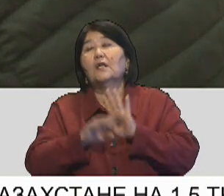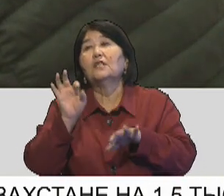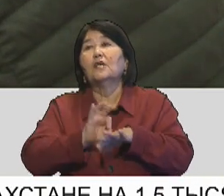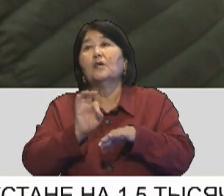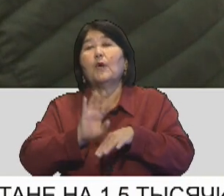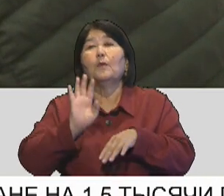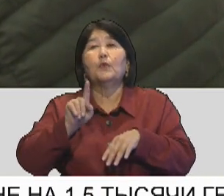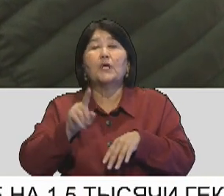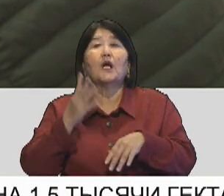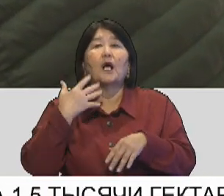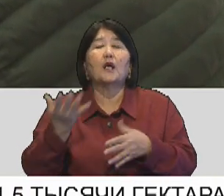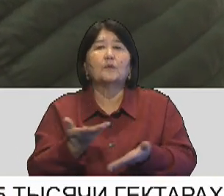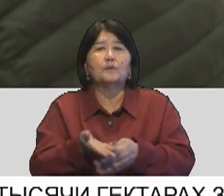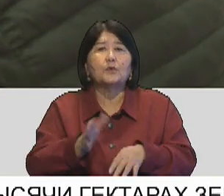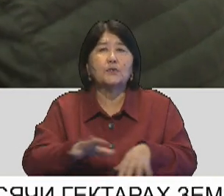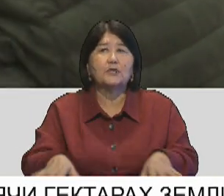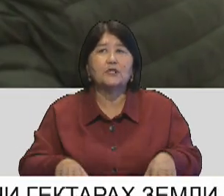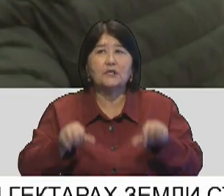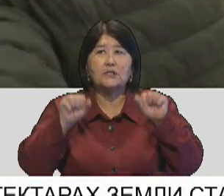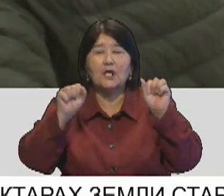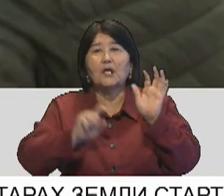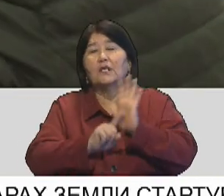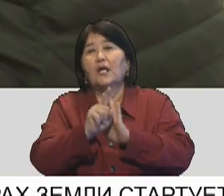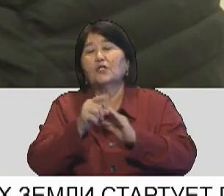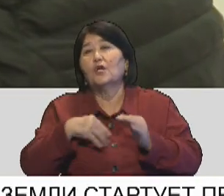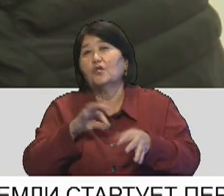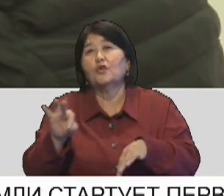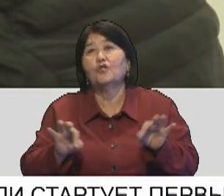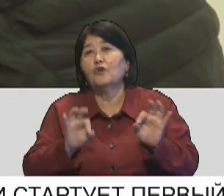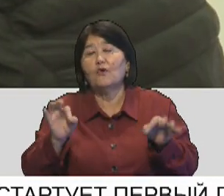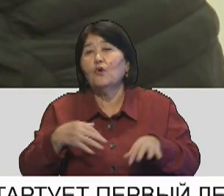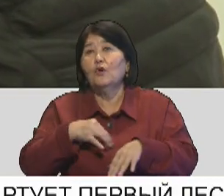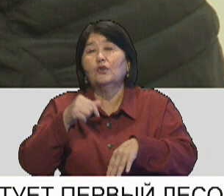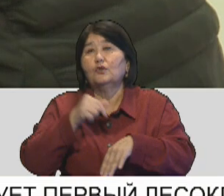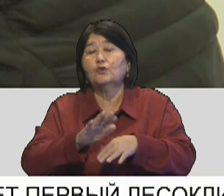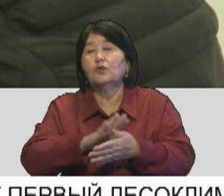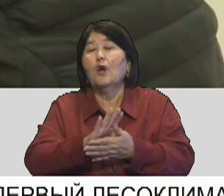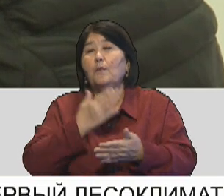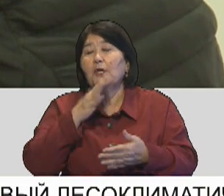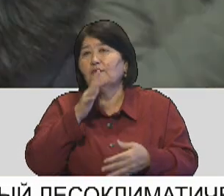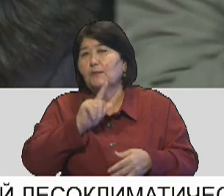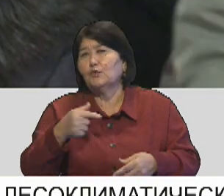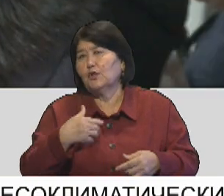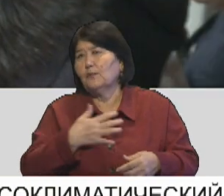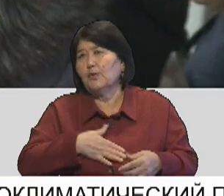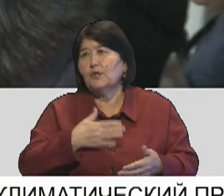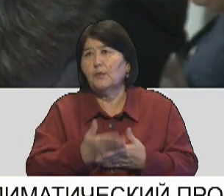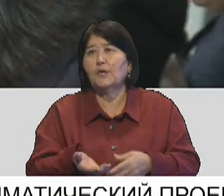после того как поднял какую-то тяжесть в начале я ничего не чувствовал но в последнее время что-то